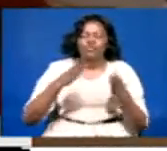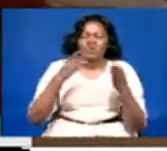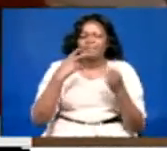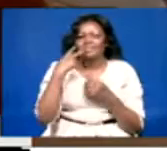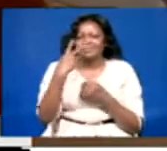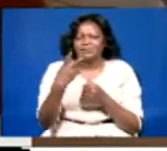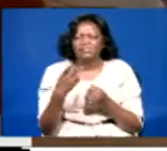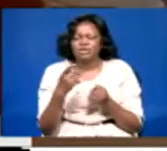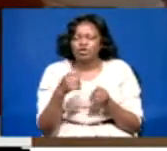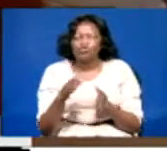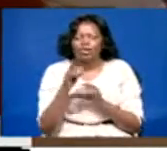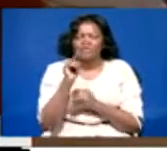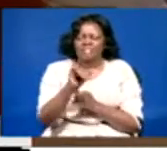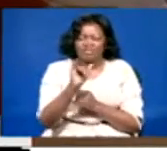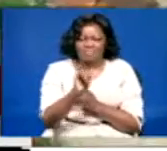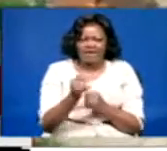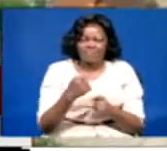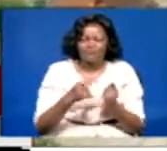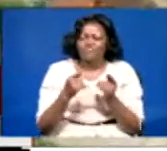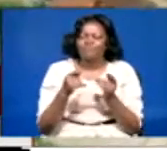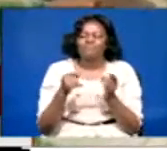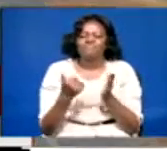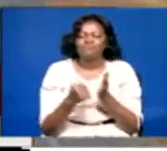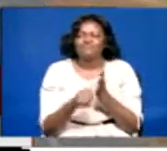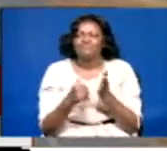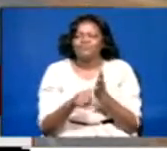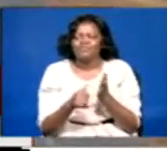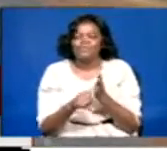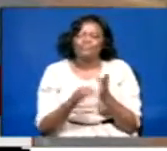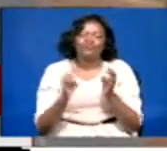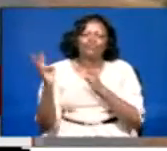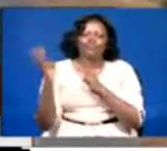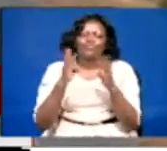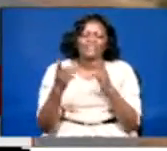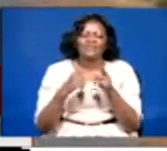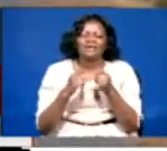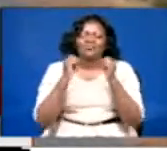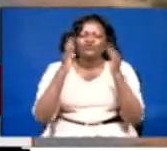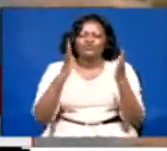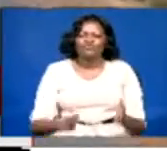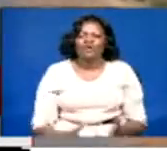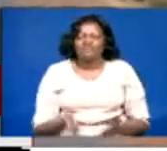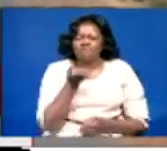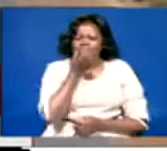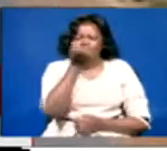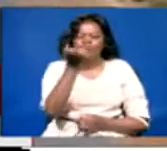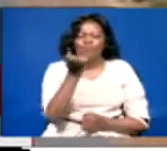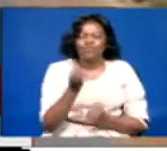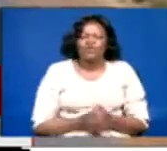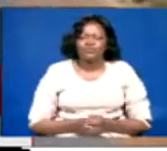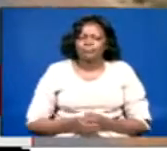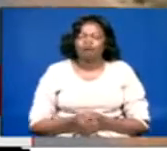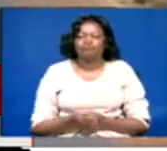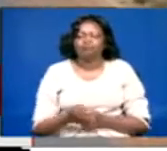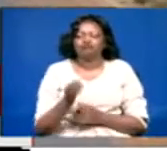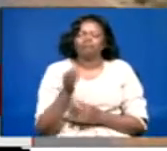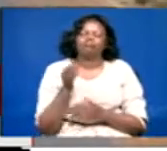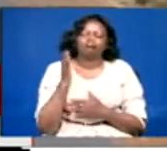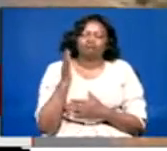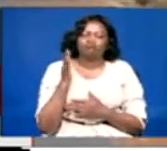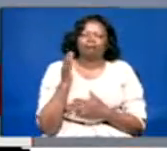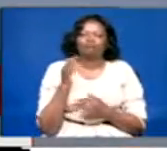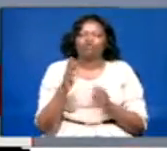kwenye barabara hiyo kuu kutokana na hali mbaya ya hewa na madereva kupuuza sheria za usalama barabarani.